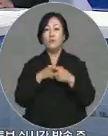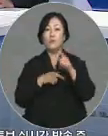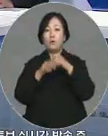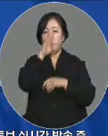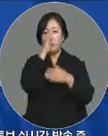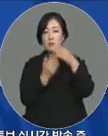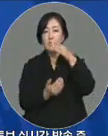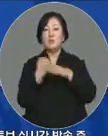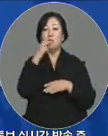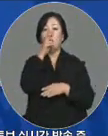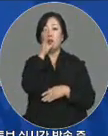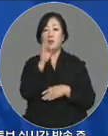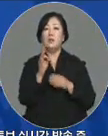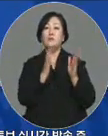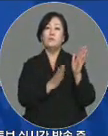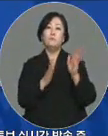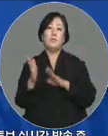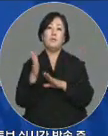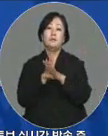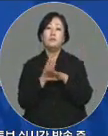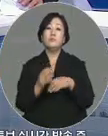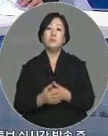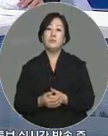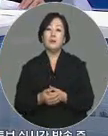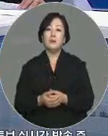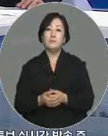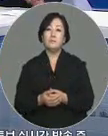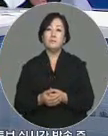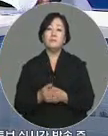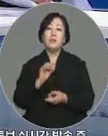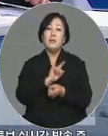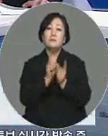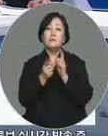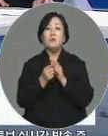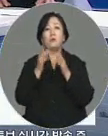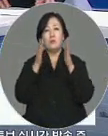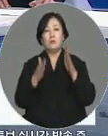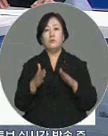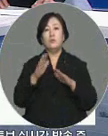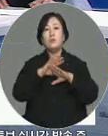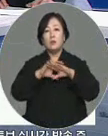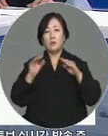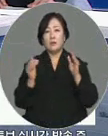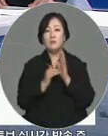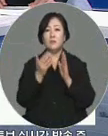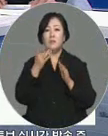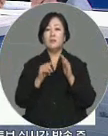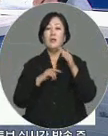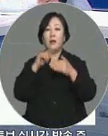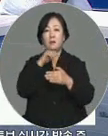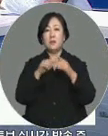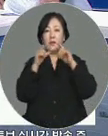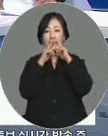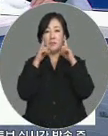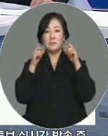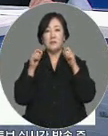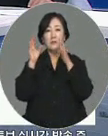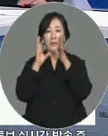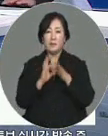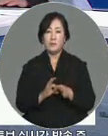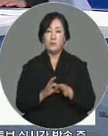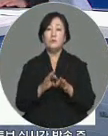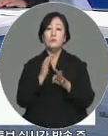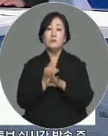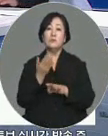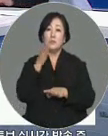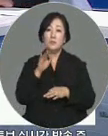유증상자 관리 이런 조치를 지금 하고 있습니다. 예. 거리두기는 이제 완화가 됐습니다. 그런데 실내에서 마스크 쓰기는 아직까지 계속